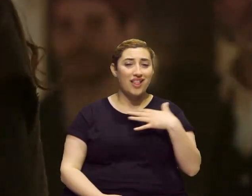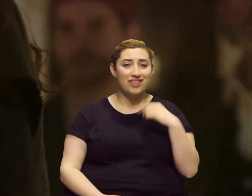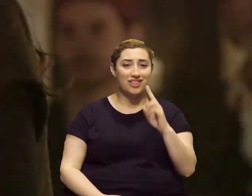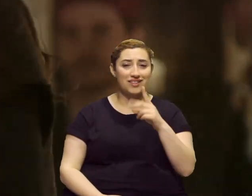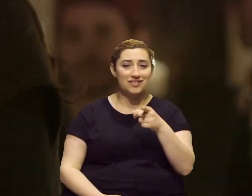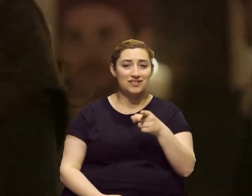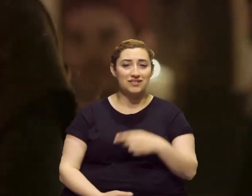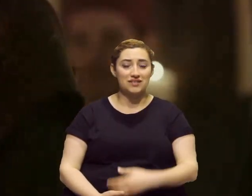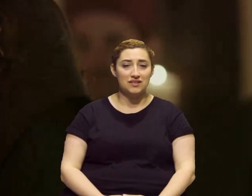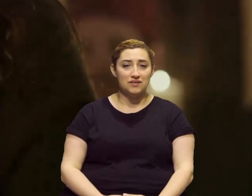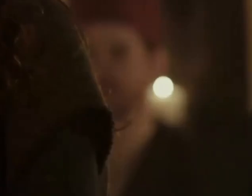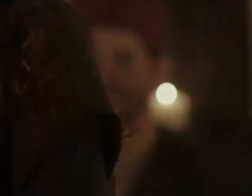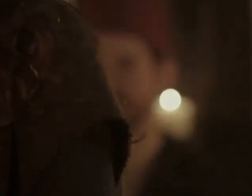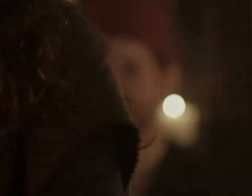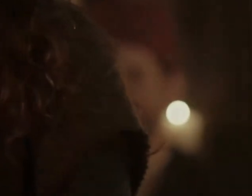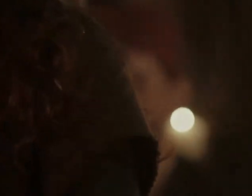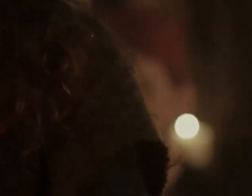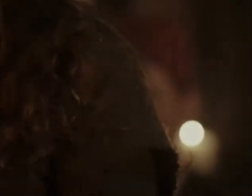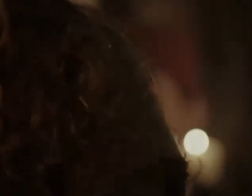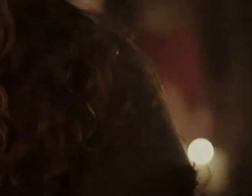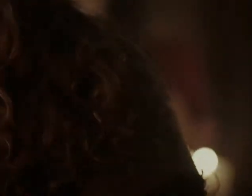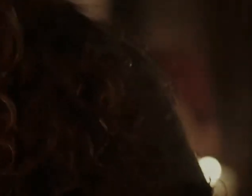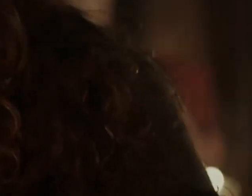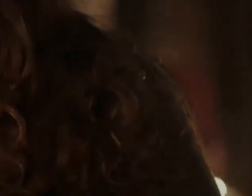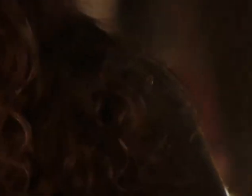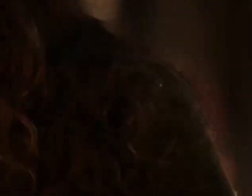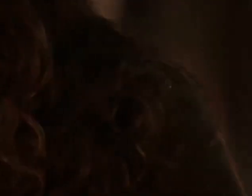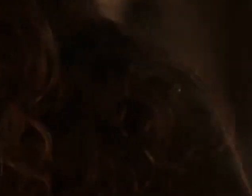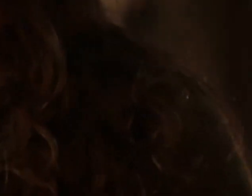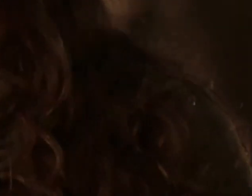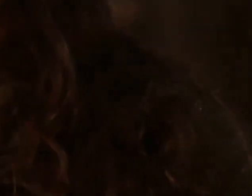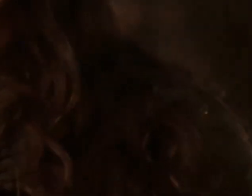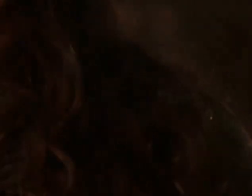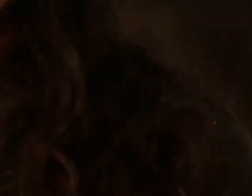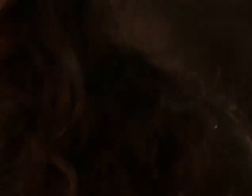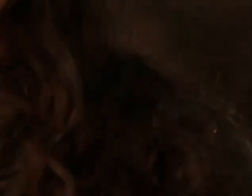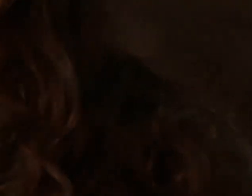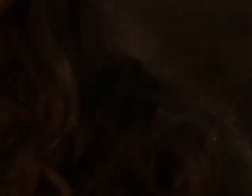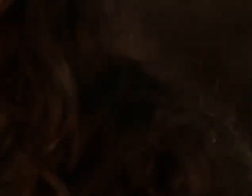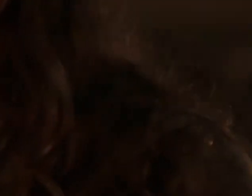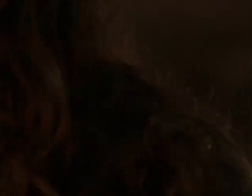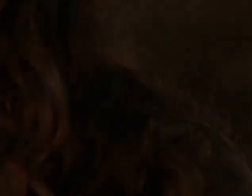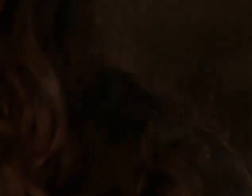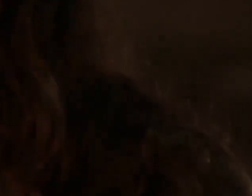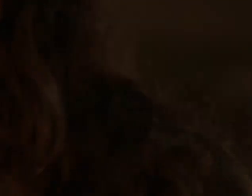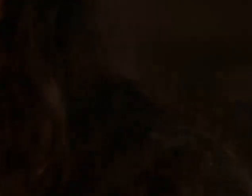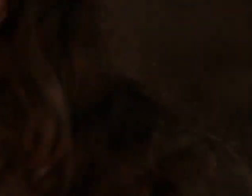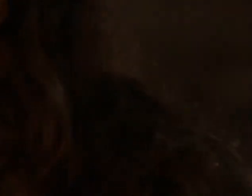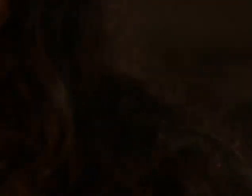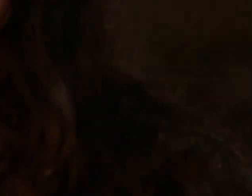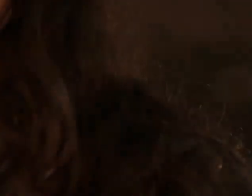Anneniz. Farah donup kaldı sanki. Hiç kıpırdamadan kendisine haber getiren kişiye bakıyor.